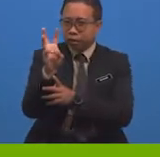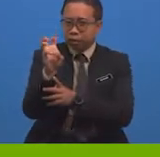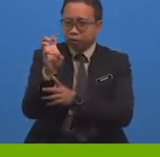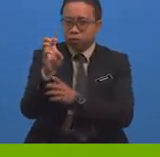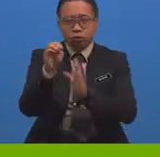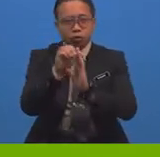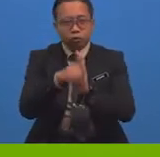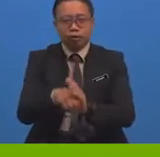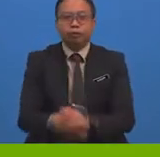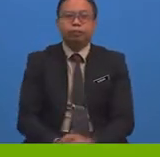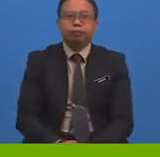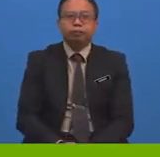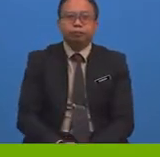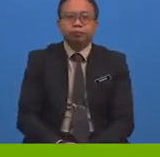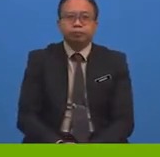65